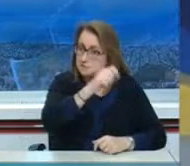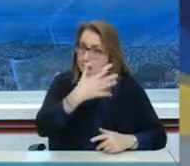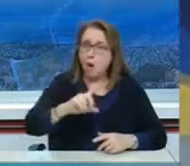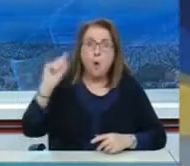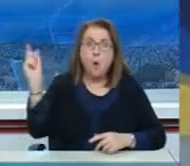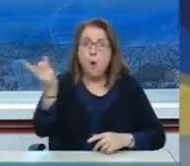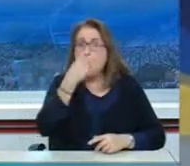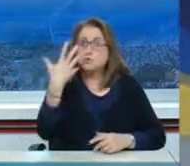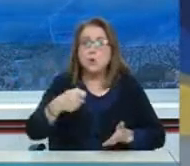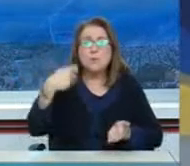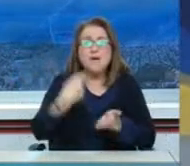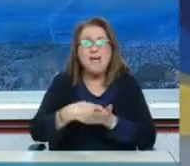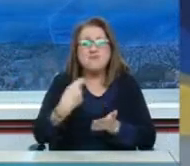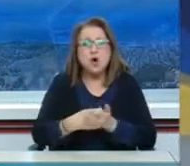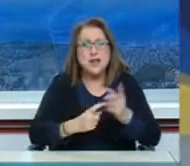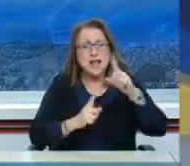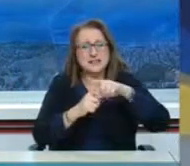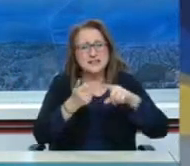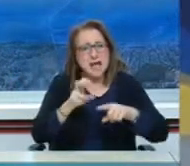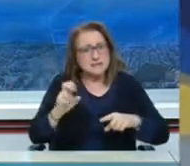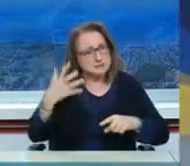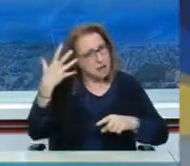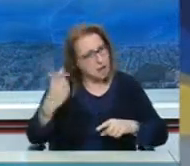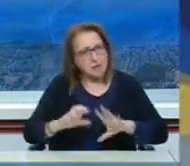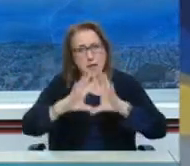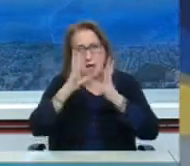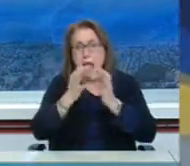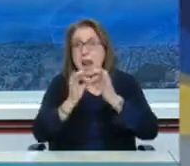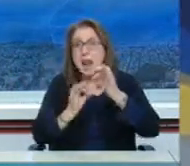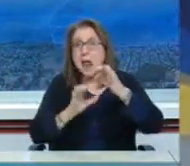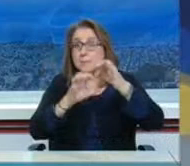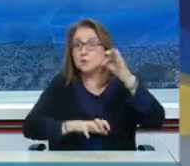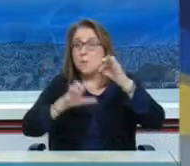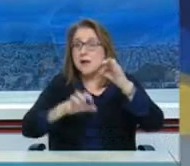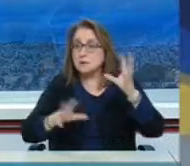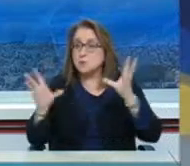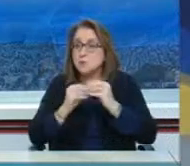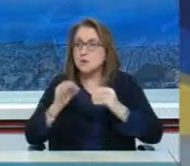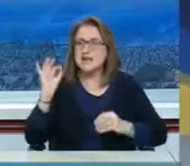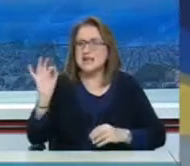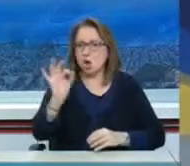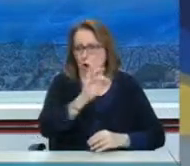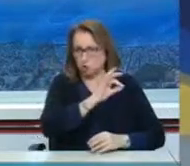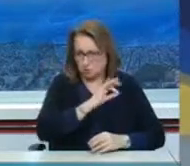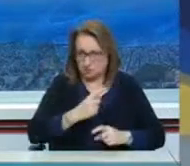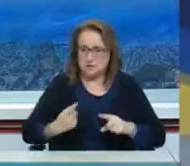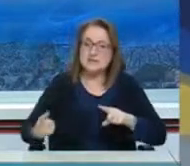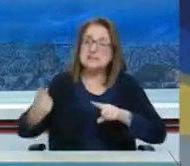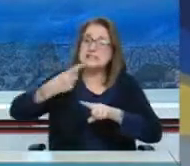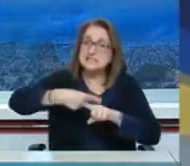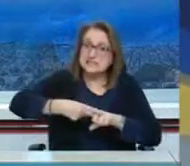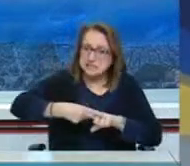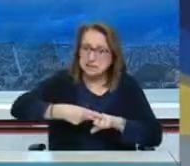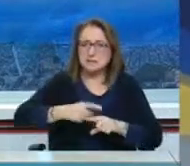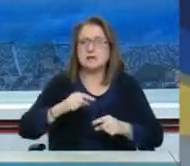φορολογούμενους ενημερωτικό υλικό για τον ιό και έχουν δρομολογηθεί πρόσθετες δράσεις προς